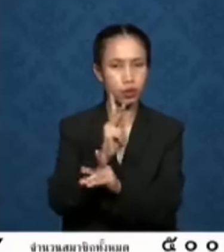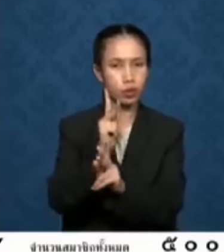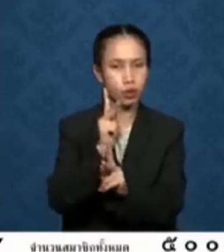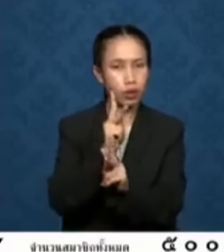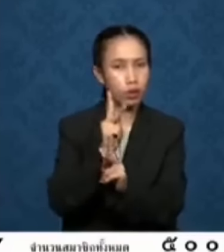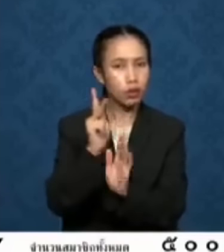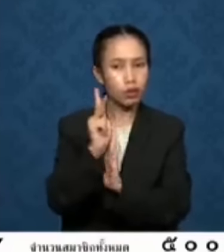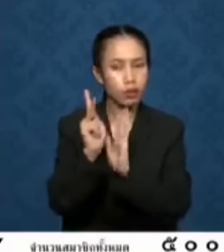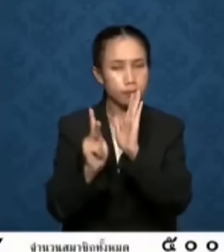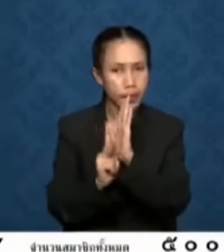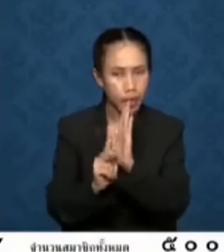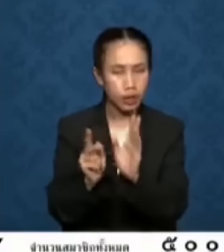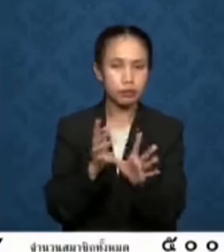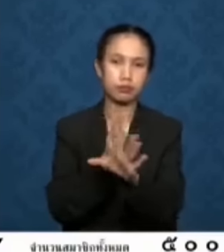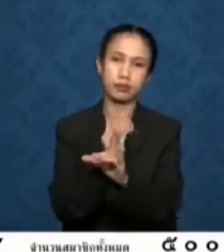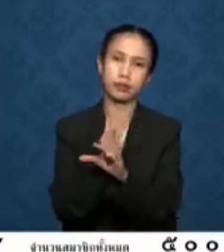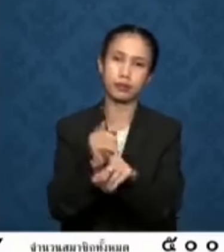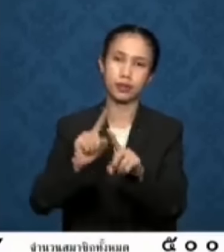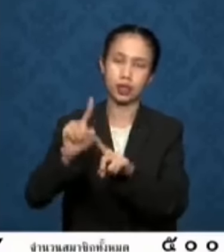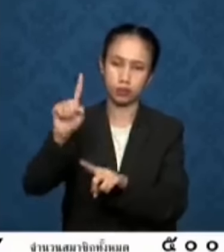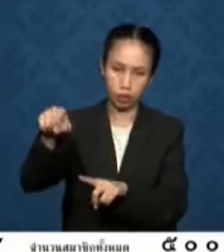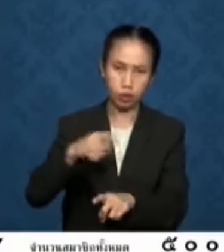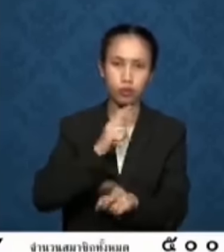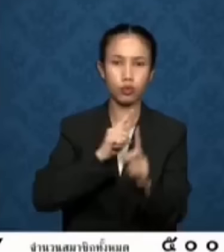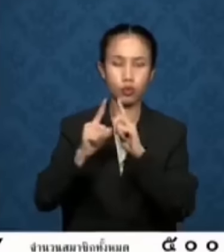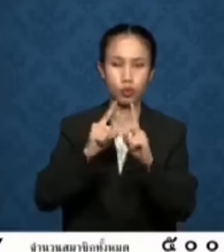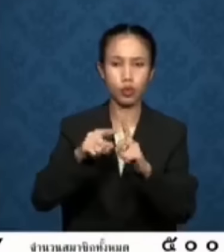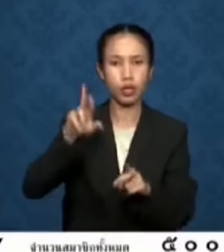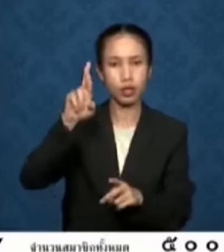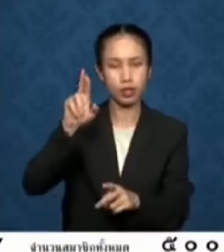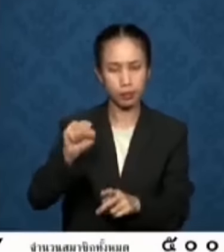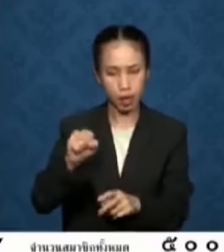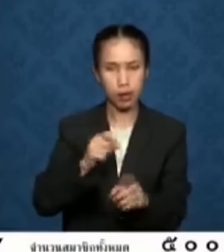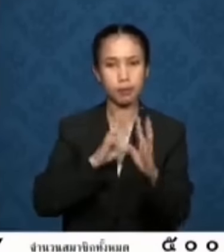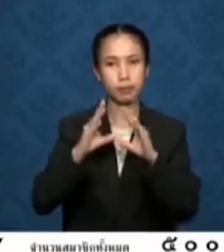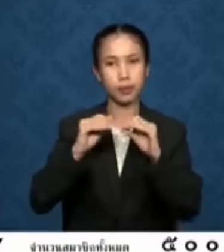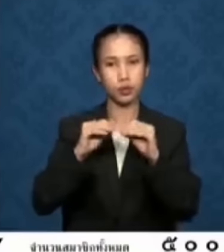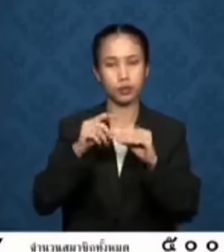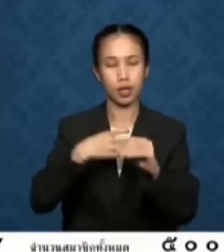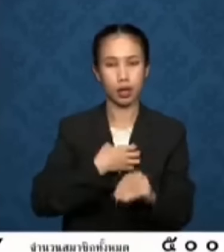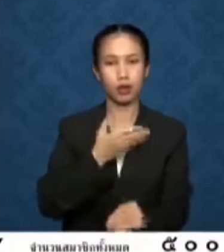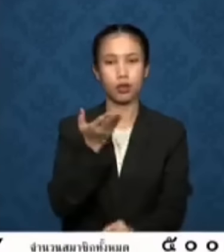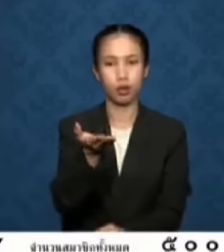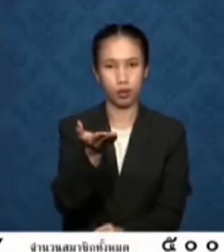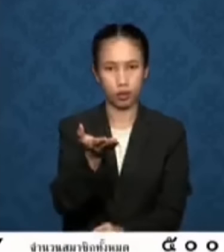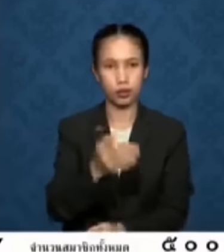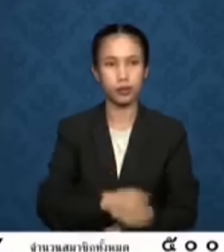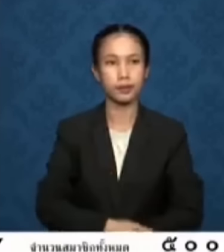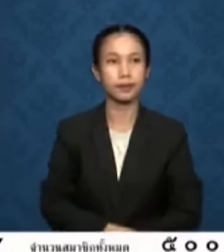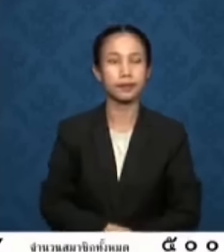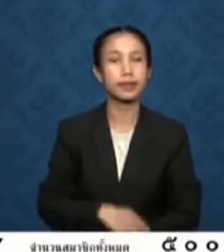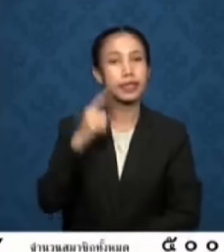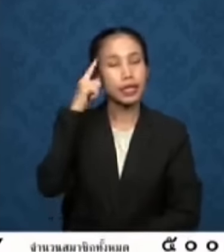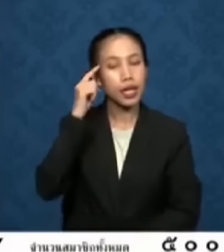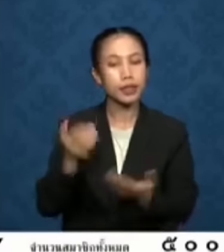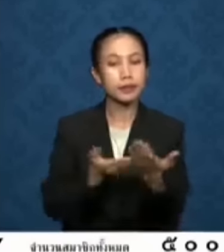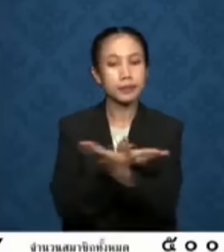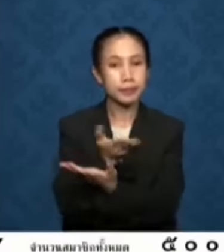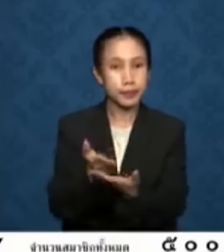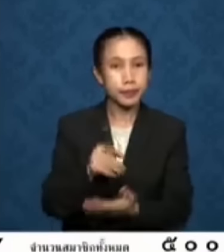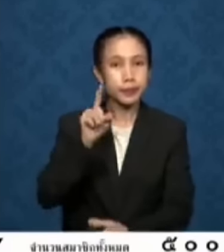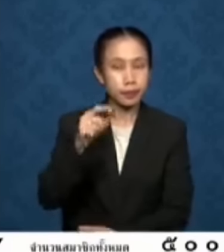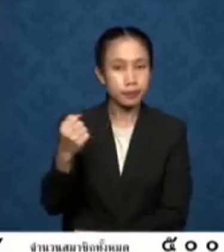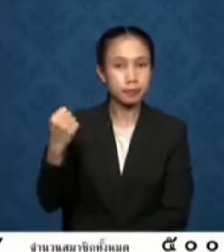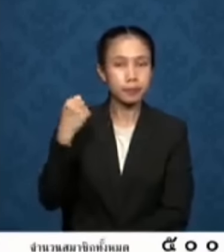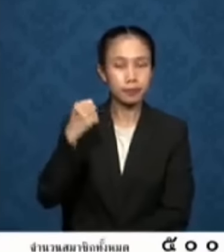จะลบเอามาพูดกันในสภาแต่ไม่ใช่ใช้วิธีแบบนี้ก็ขออนุญาตหารือท่านประธานขอเป็นข้อหารือและคำมั่น